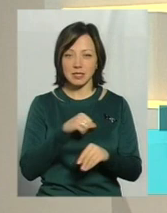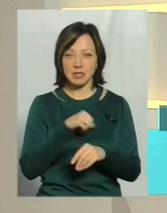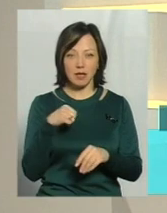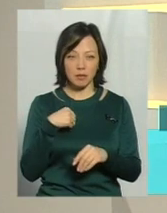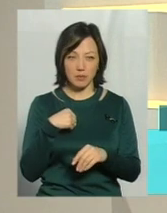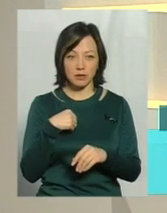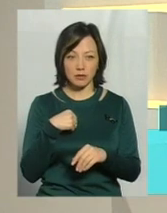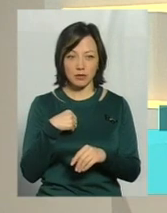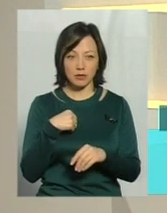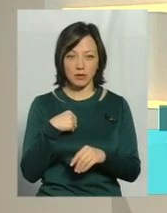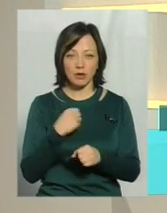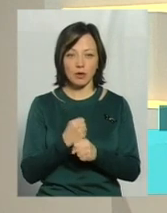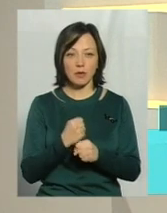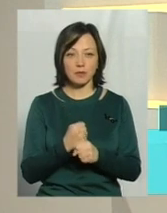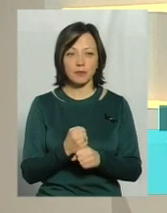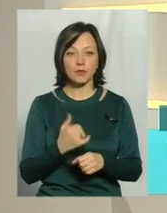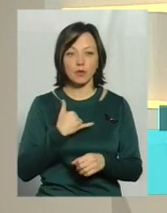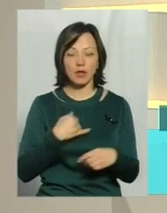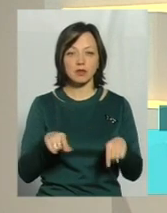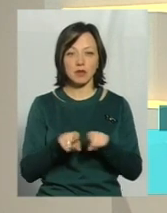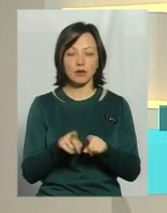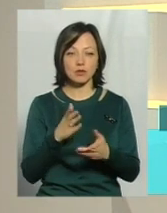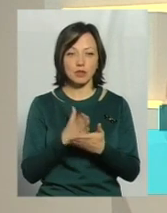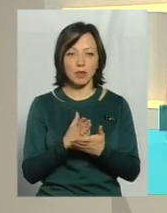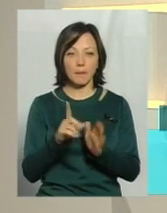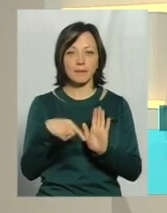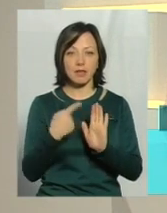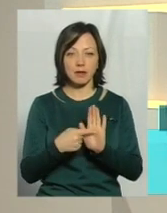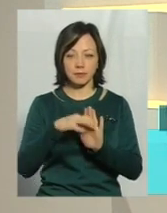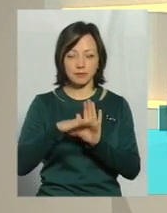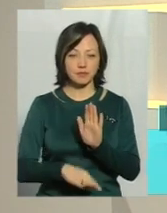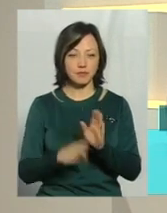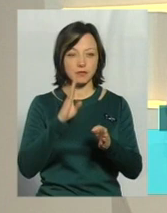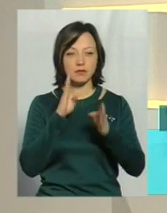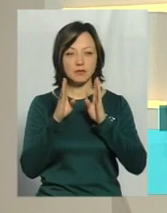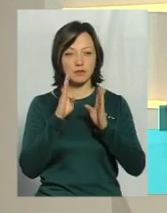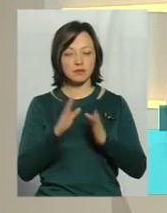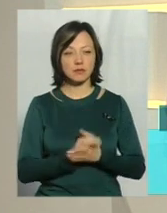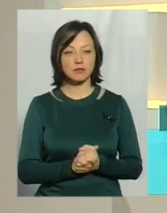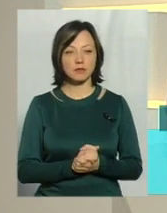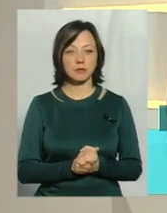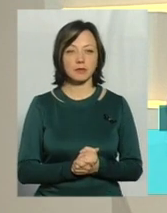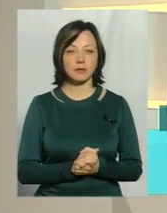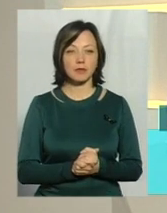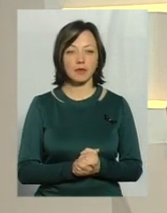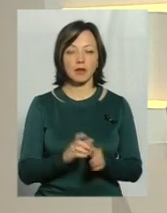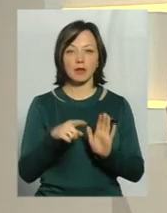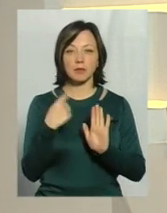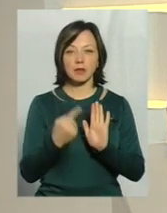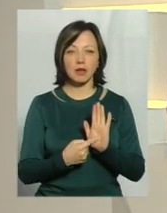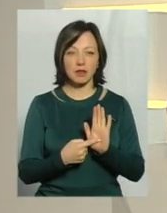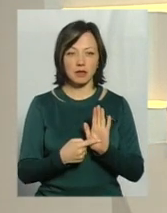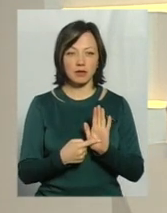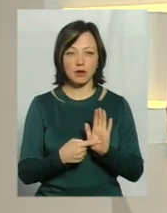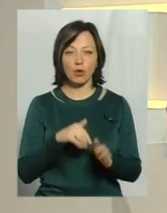ж... Ірова, а в нас також наша глядачка пише питання у Фейсбук